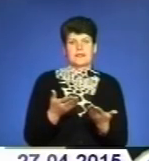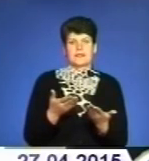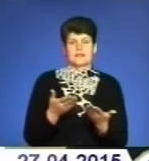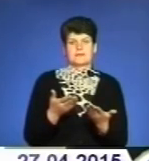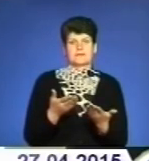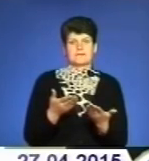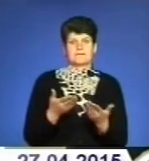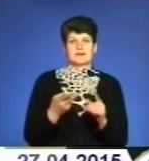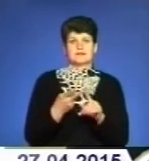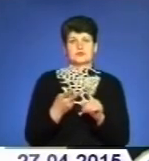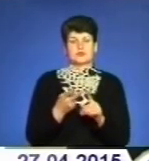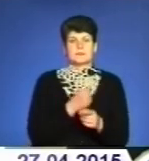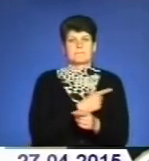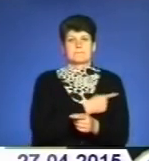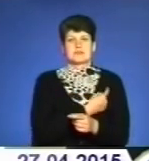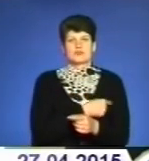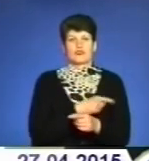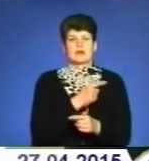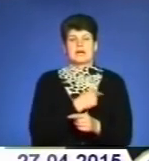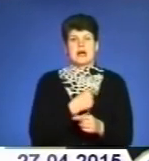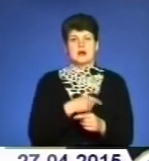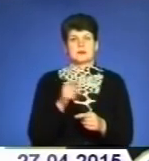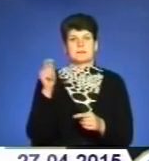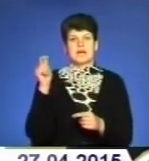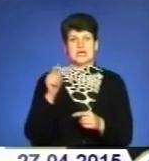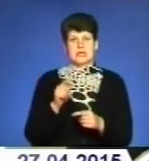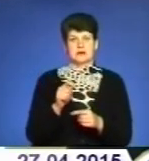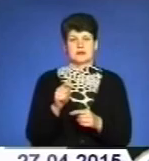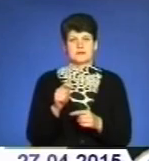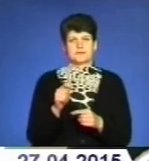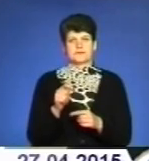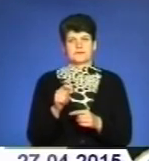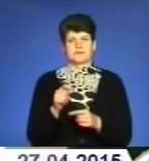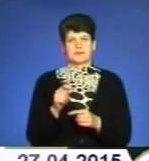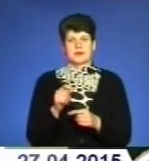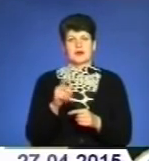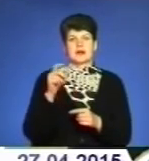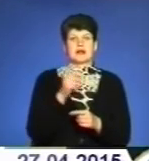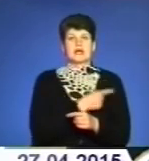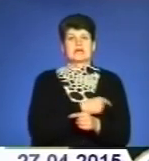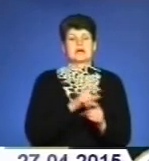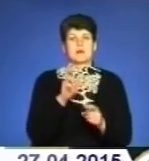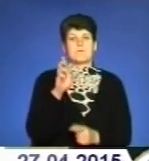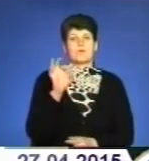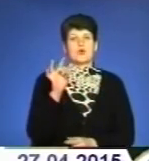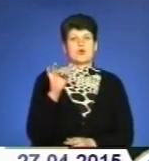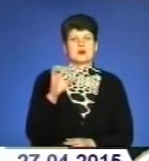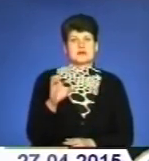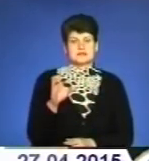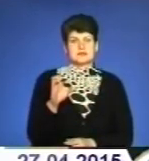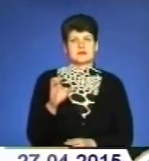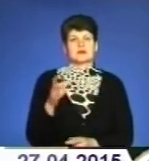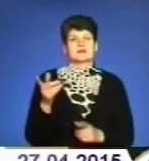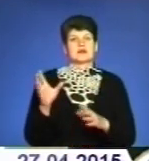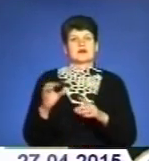другої міської лікарні. Значить, приїхала клініка Борис, реанімобіль для виїзду його